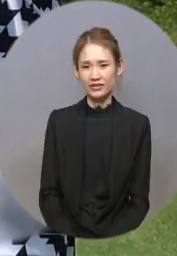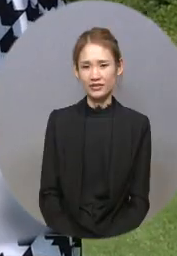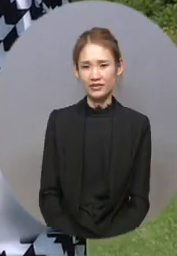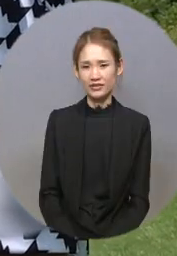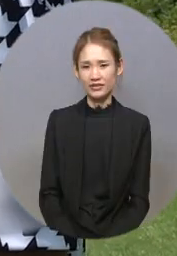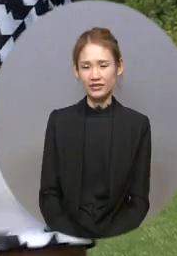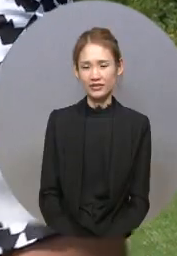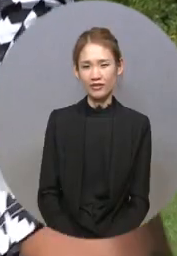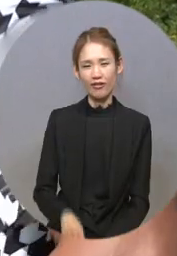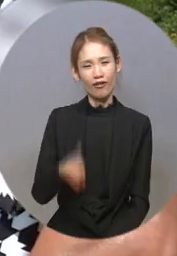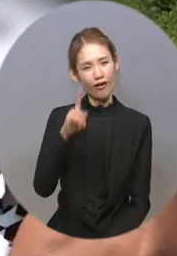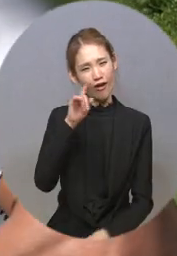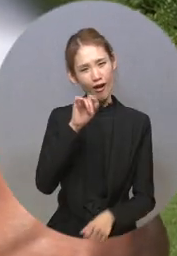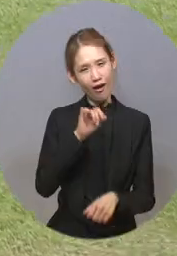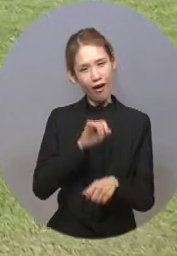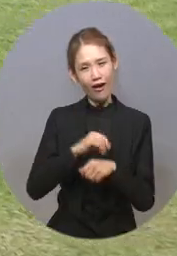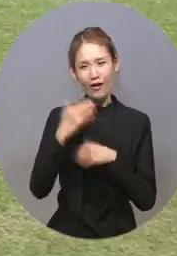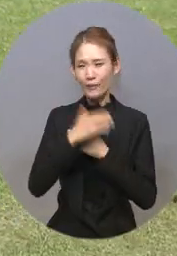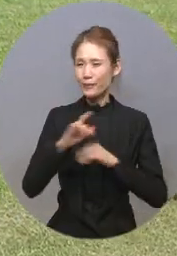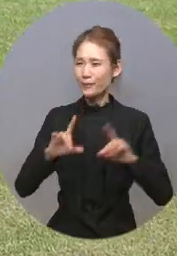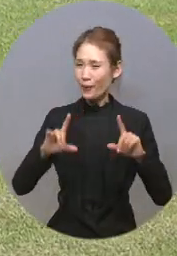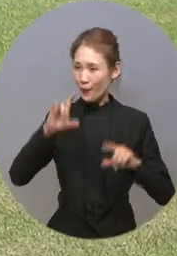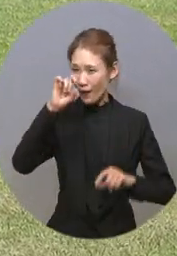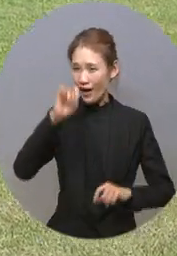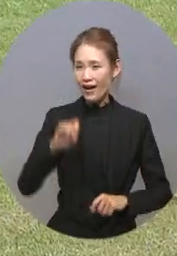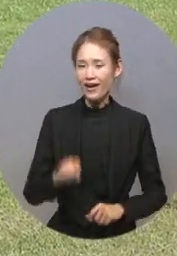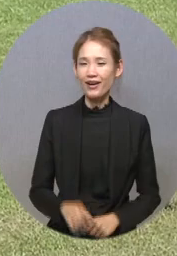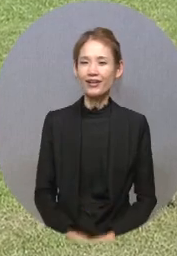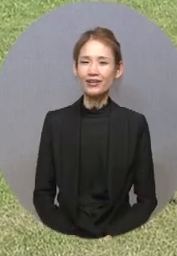아, 잘 친다. 폼 좋다.